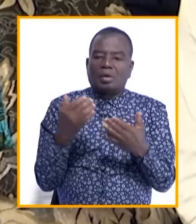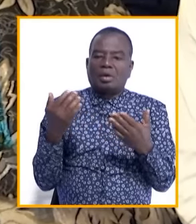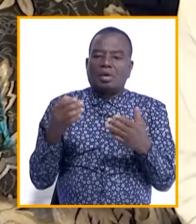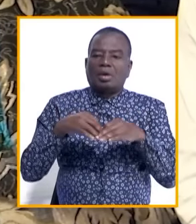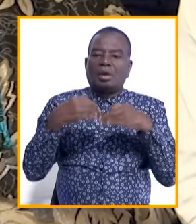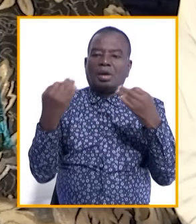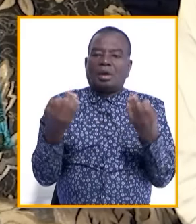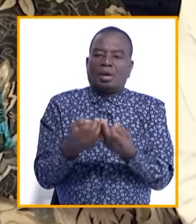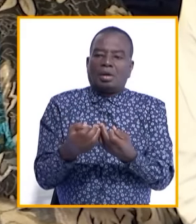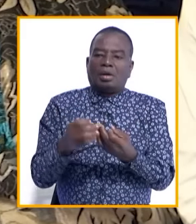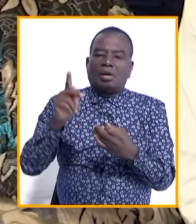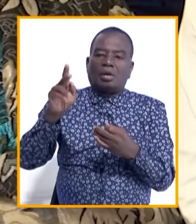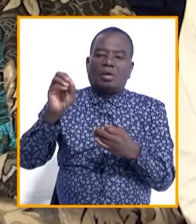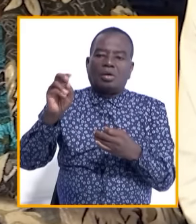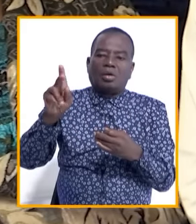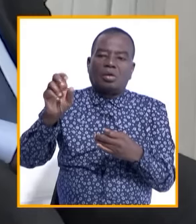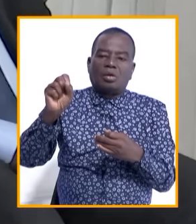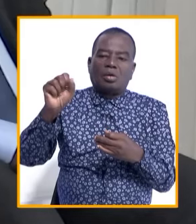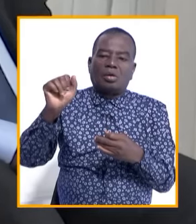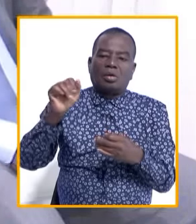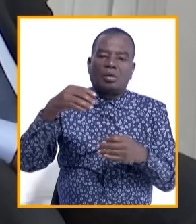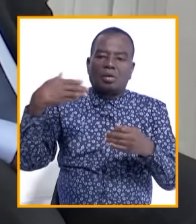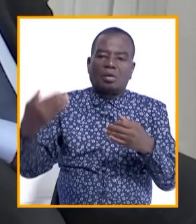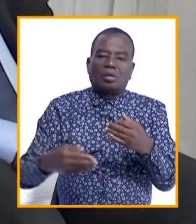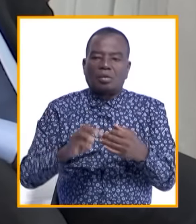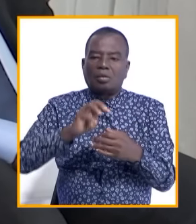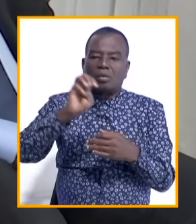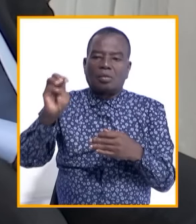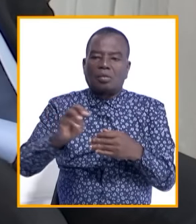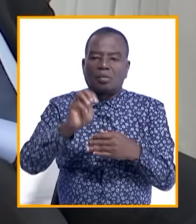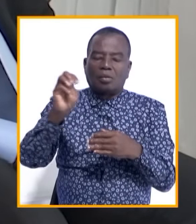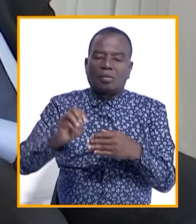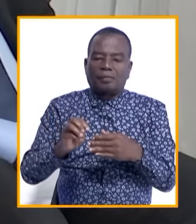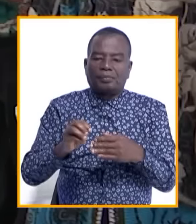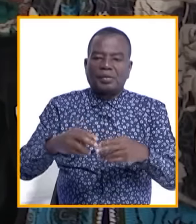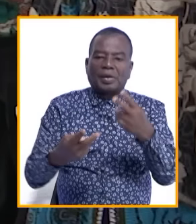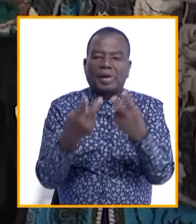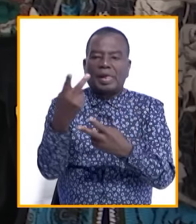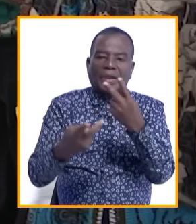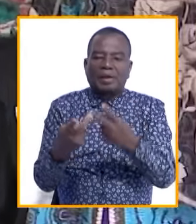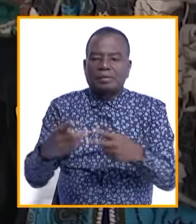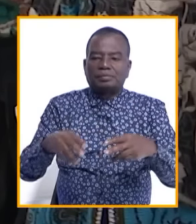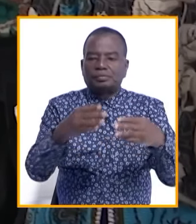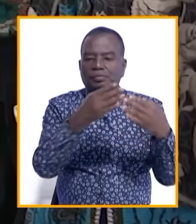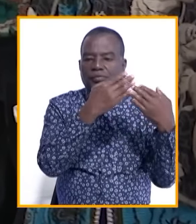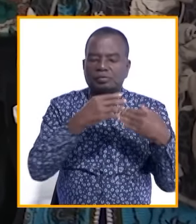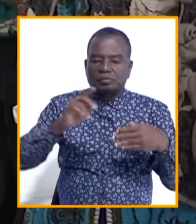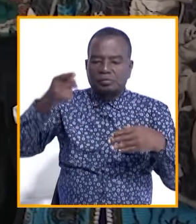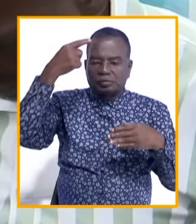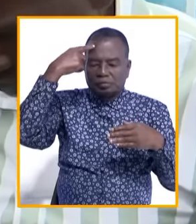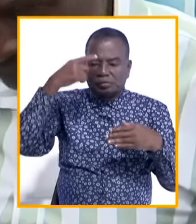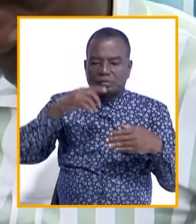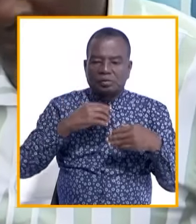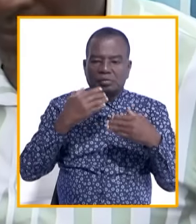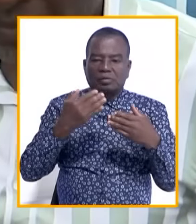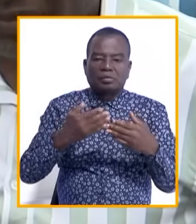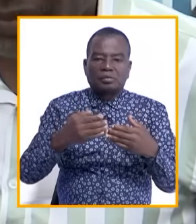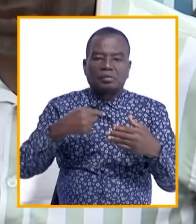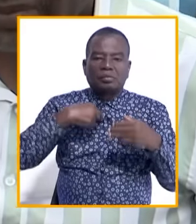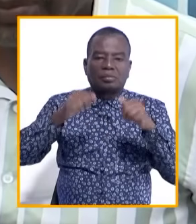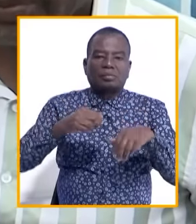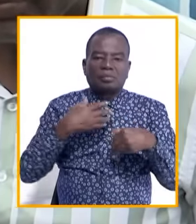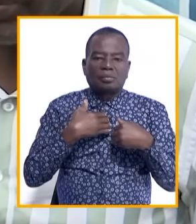famille Kouassi a reçue ce mardi. La visite du chef du gouvernement, elle s'est fendue de remerciements aux autorités. Il ne peut pas